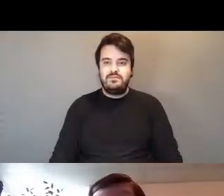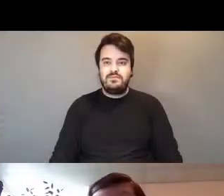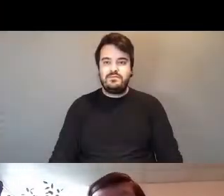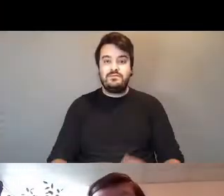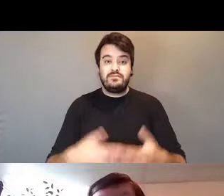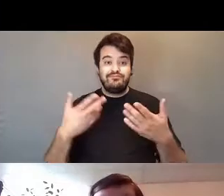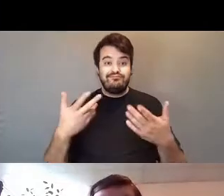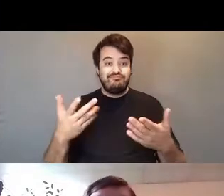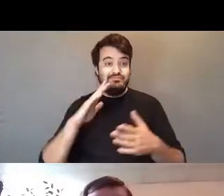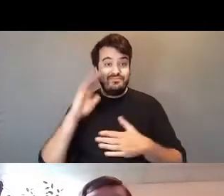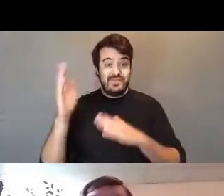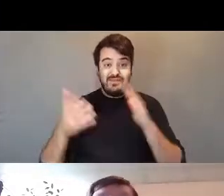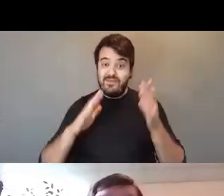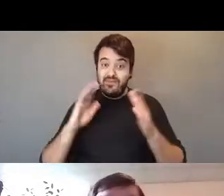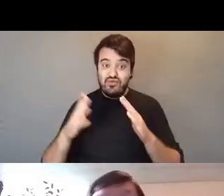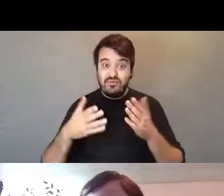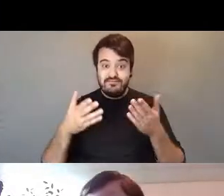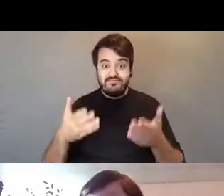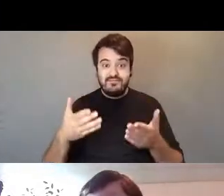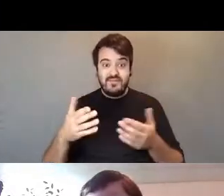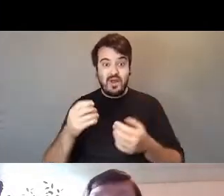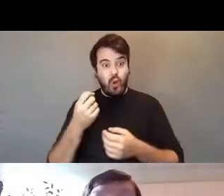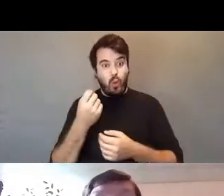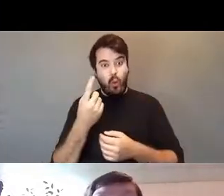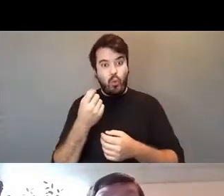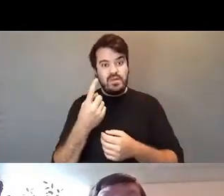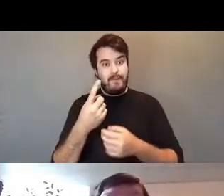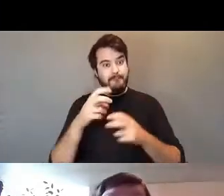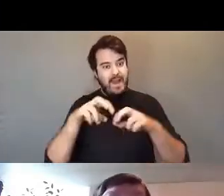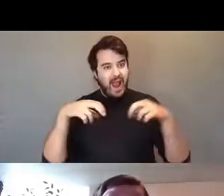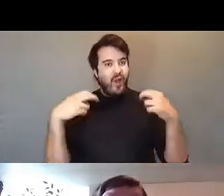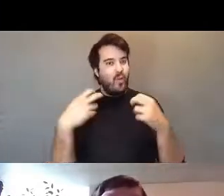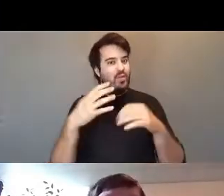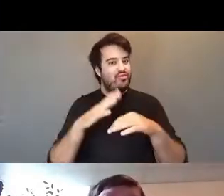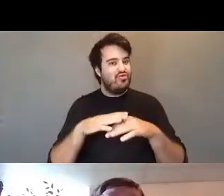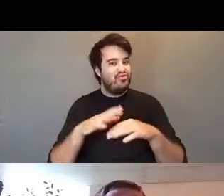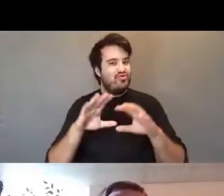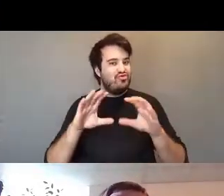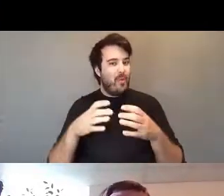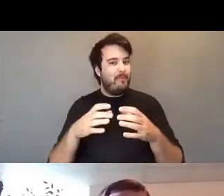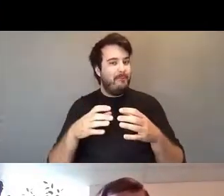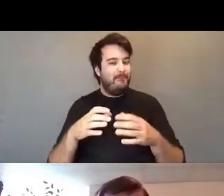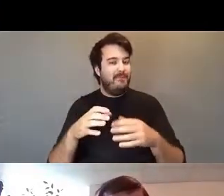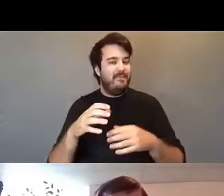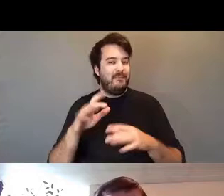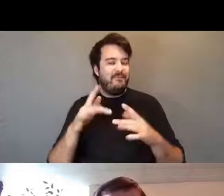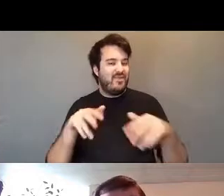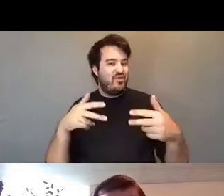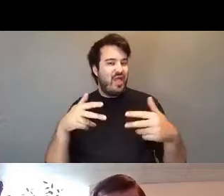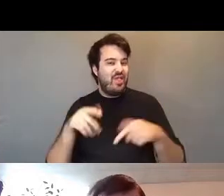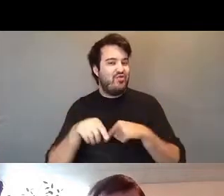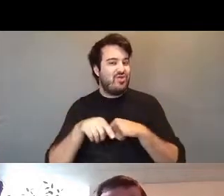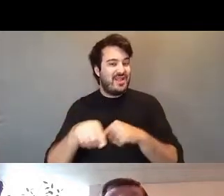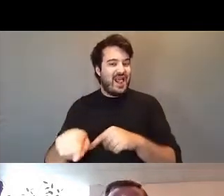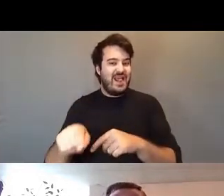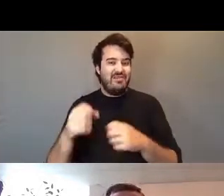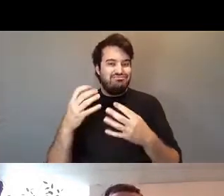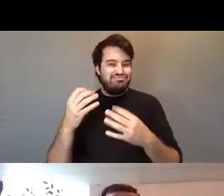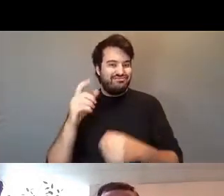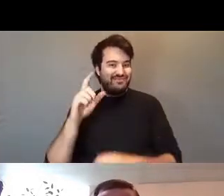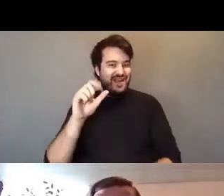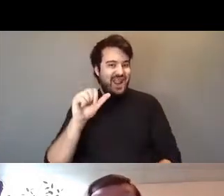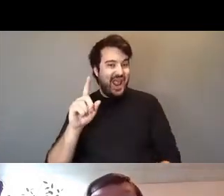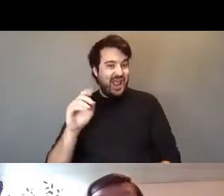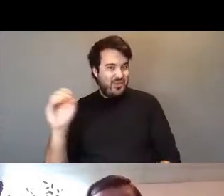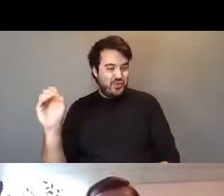Alors, bienvenue à cette 11e rencontre du Club virtuel de jardinage de l'ado.